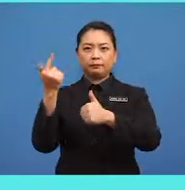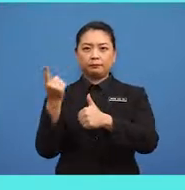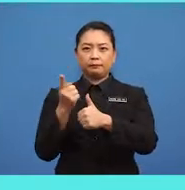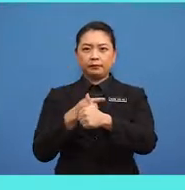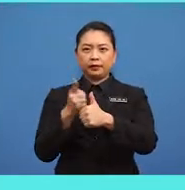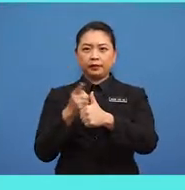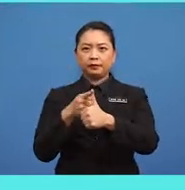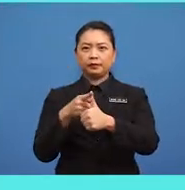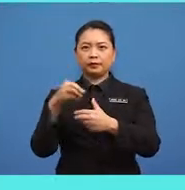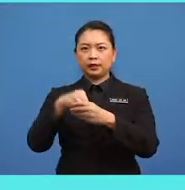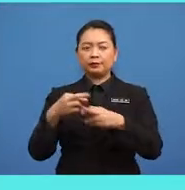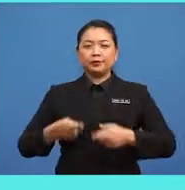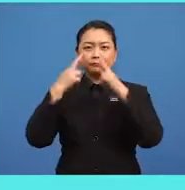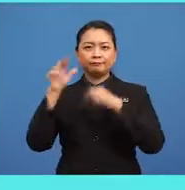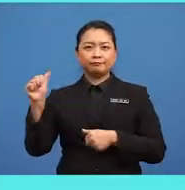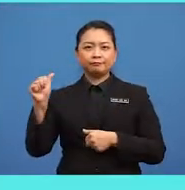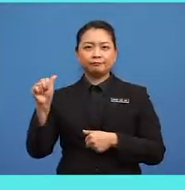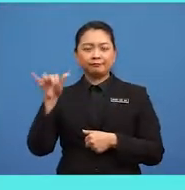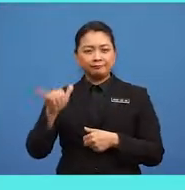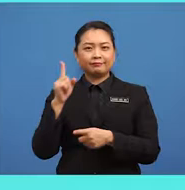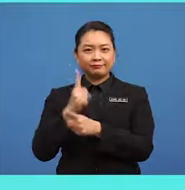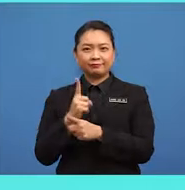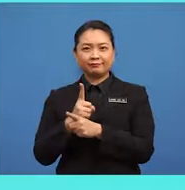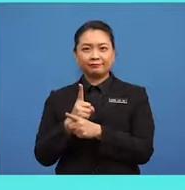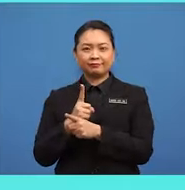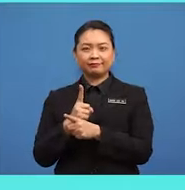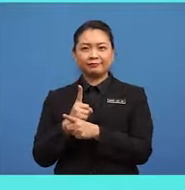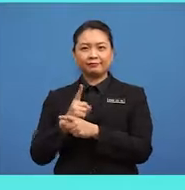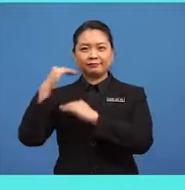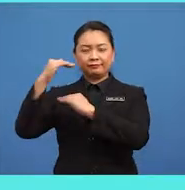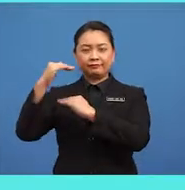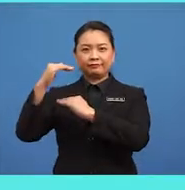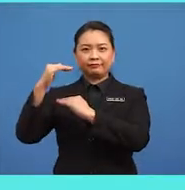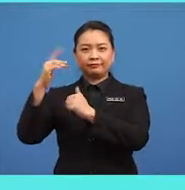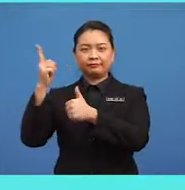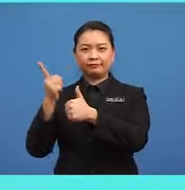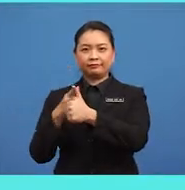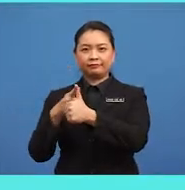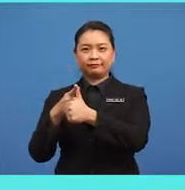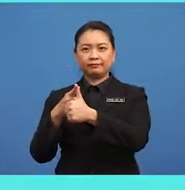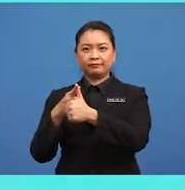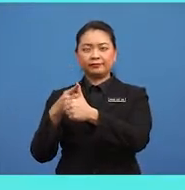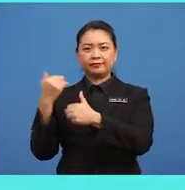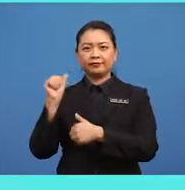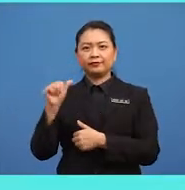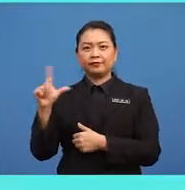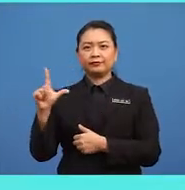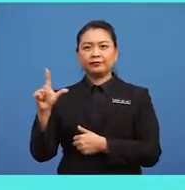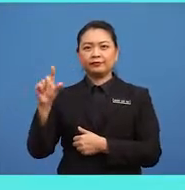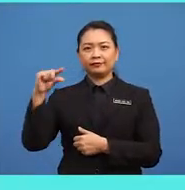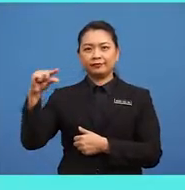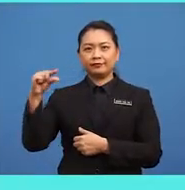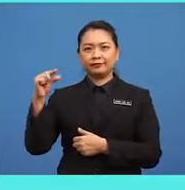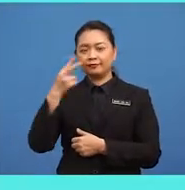respirasi aerob. Ya, betul. Peringkat pertama dalam respirasi aerob ialah